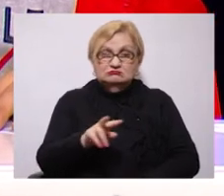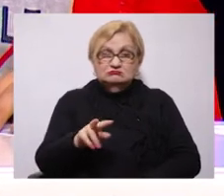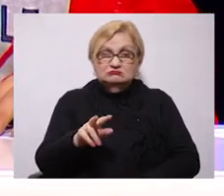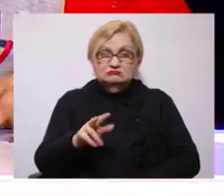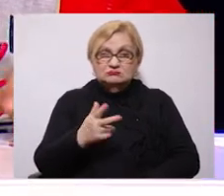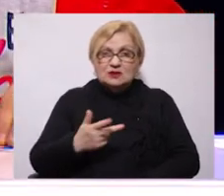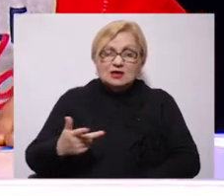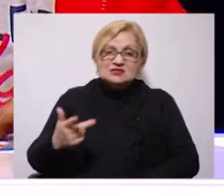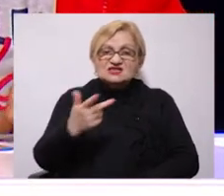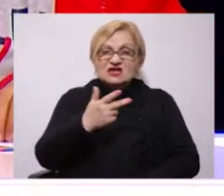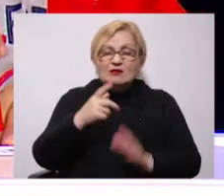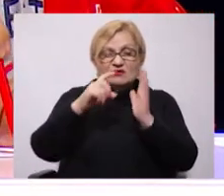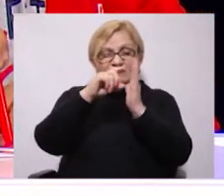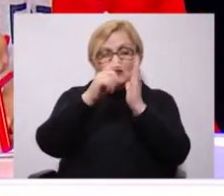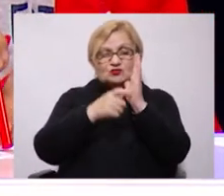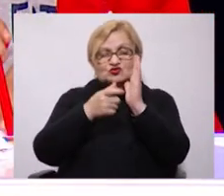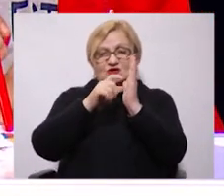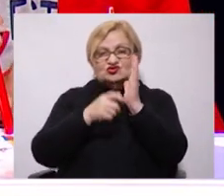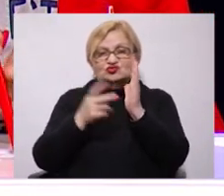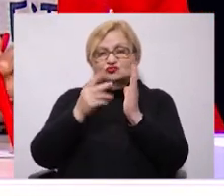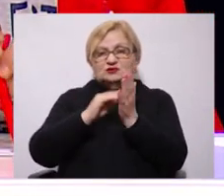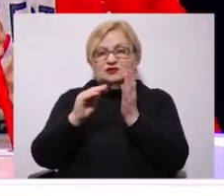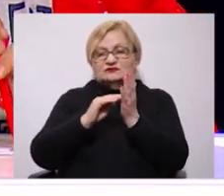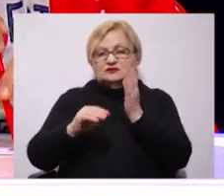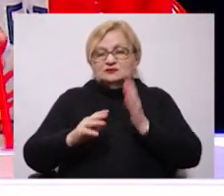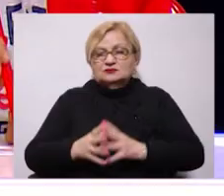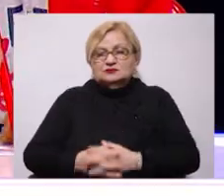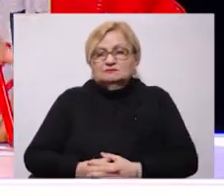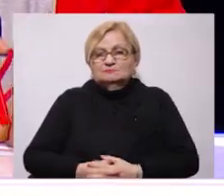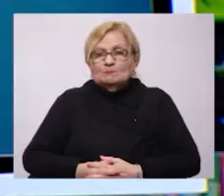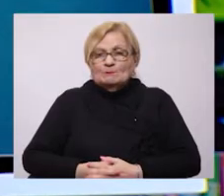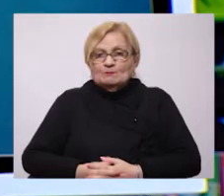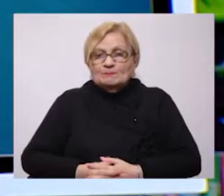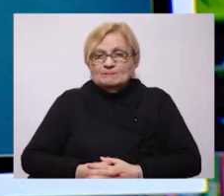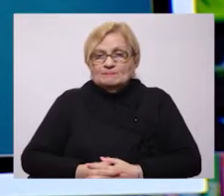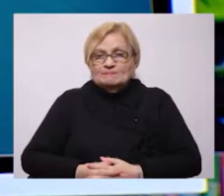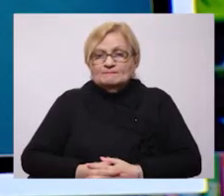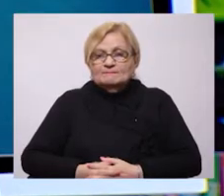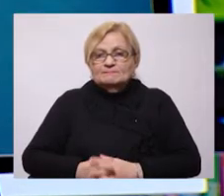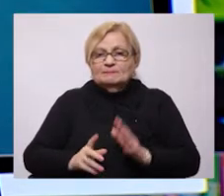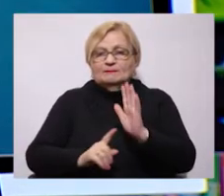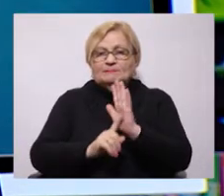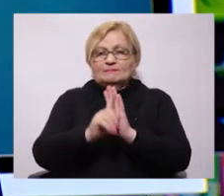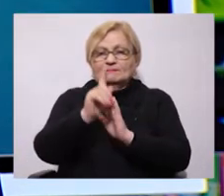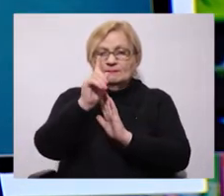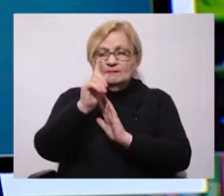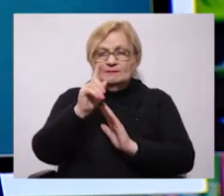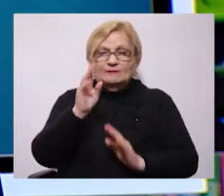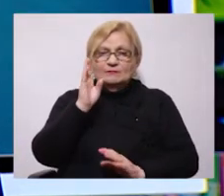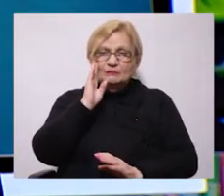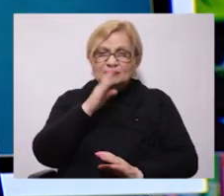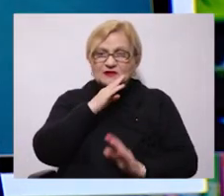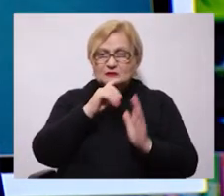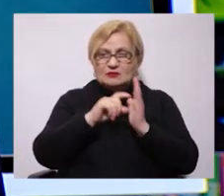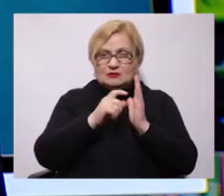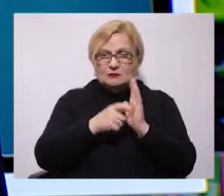სამივე უჯრაში იწერება. მოდი ვნახოთ. აი ასე ვიწყებთ ზედა დედა